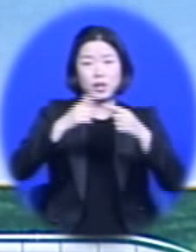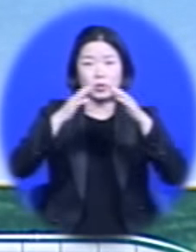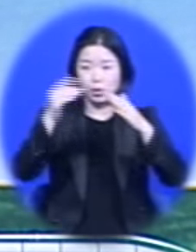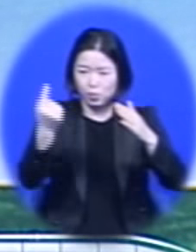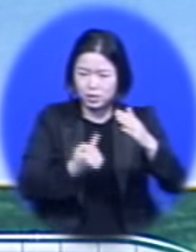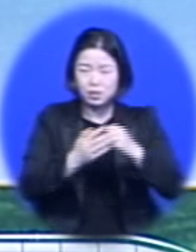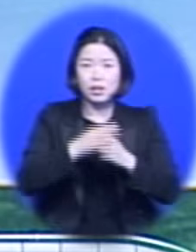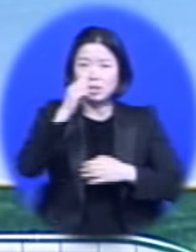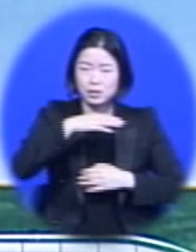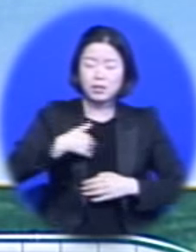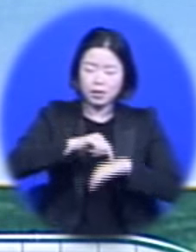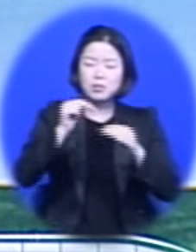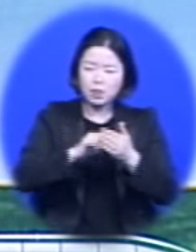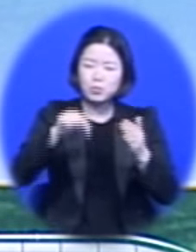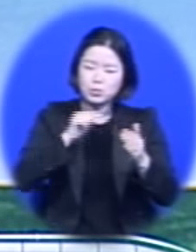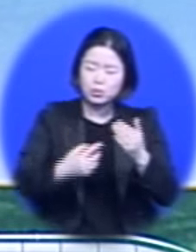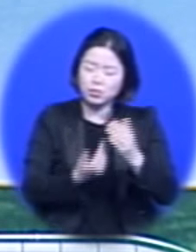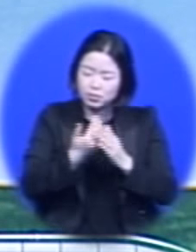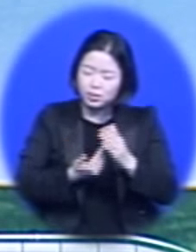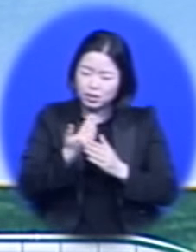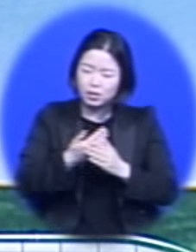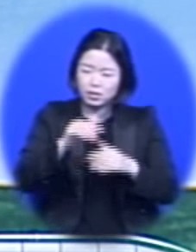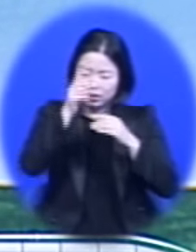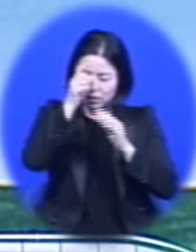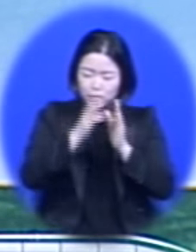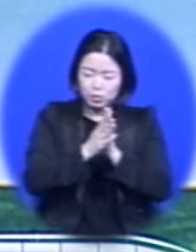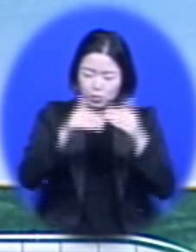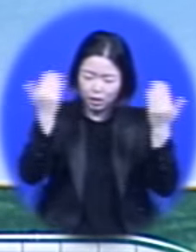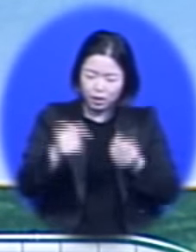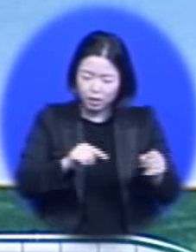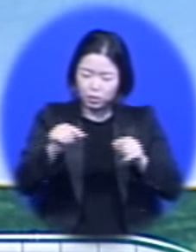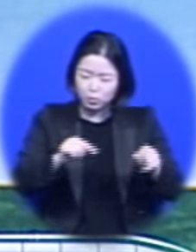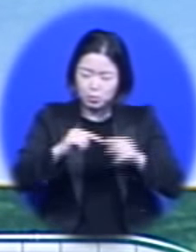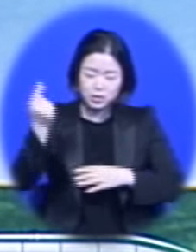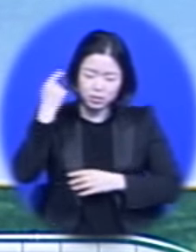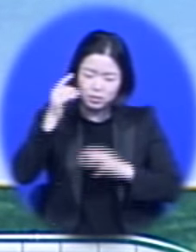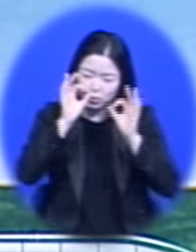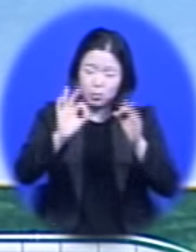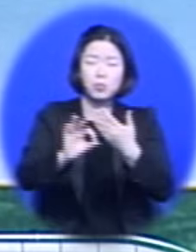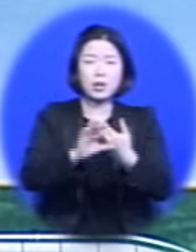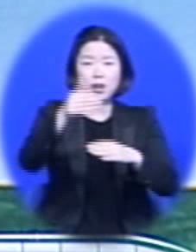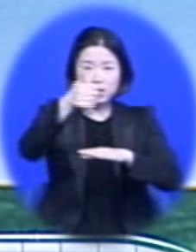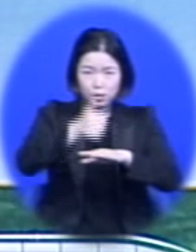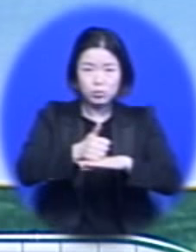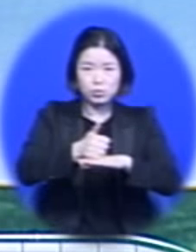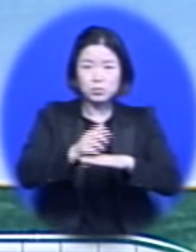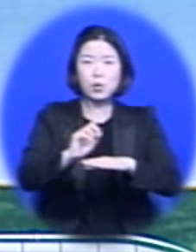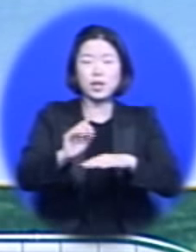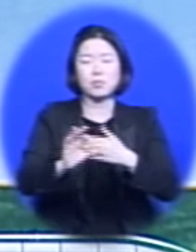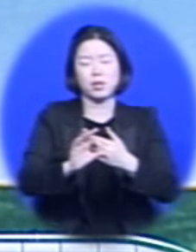그냥 이렇게 내 마음속에 일어나는 기도를 다 녹음해서 들어보면 결국은 좀 더 편하게